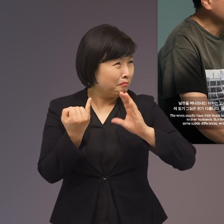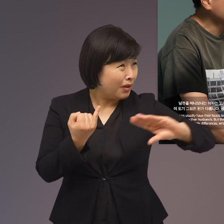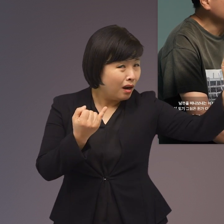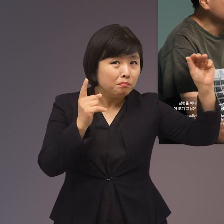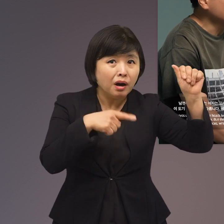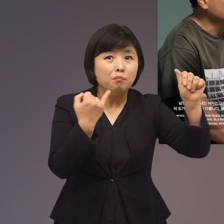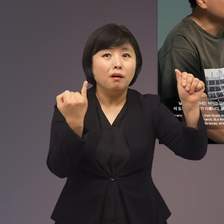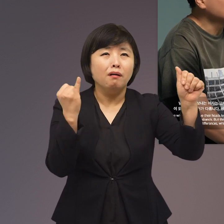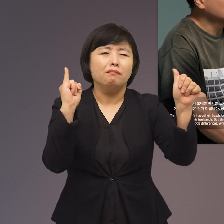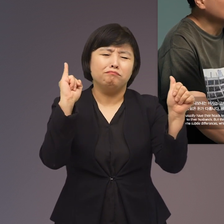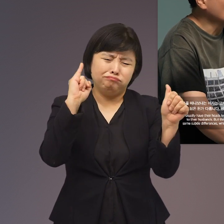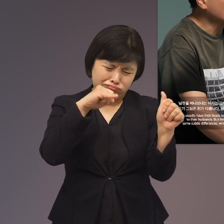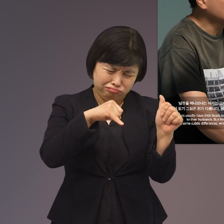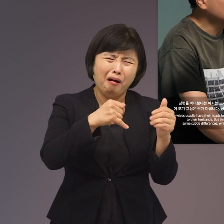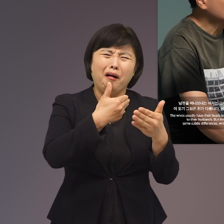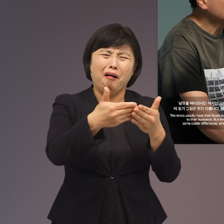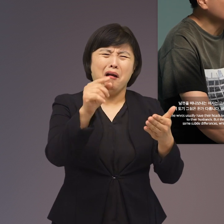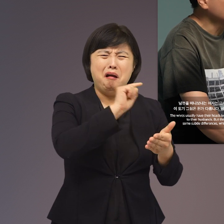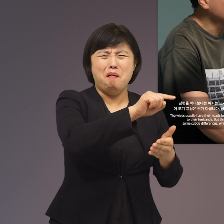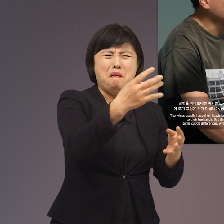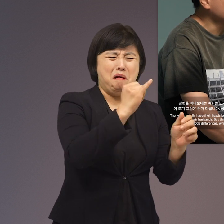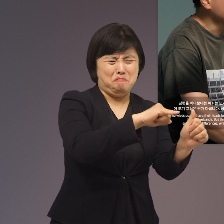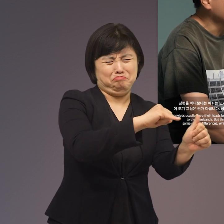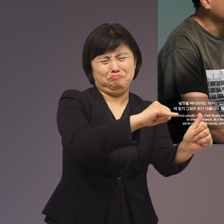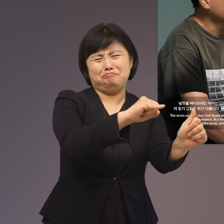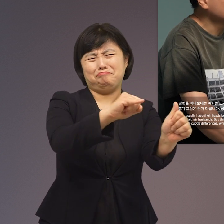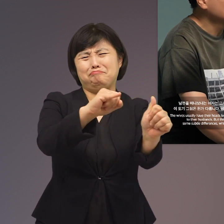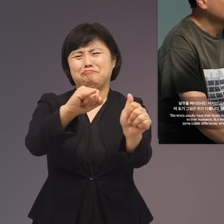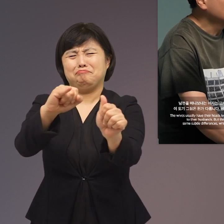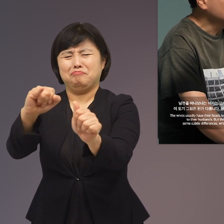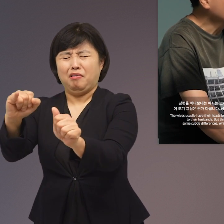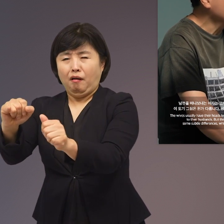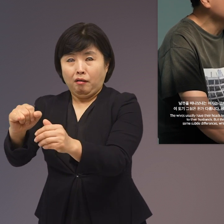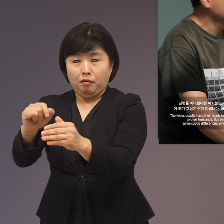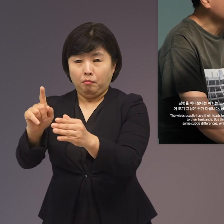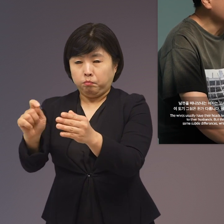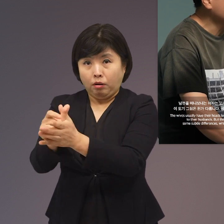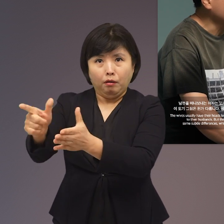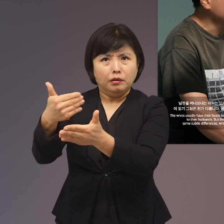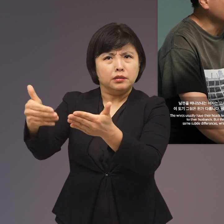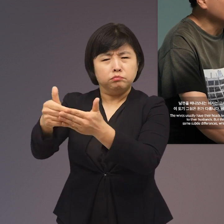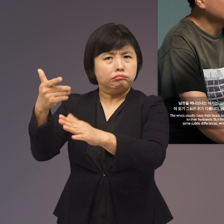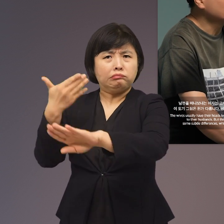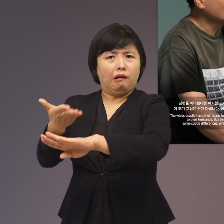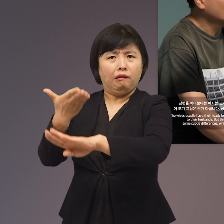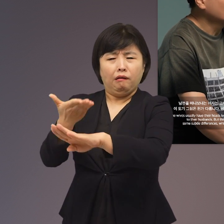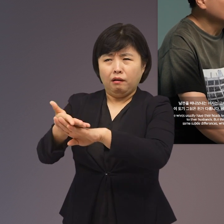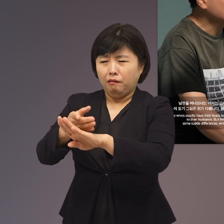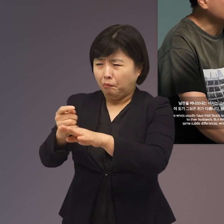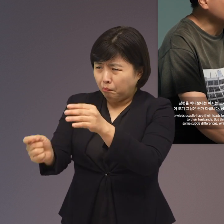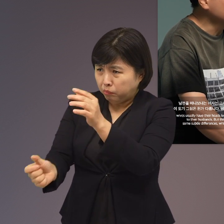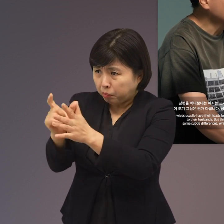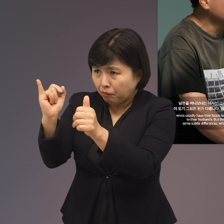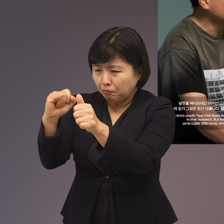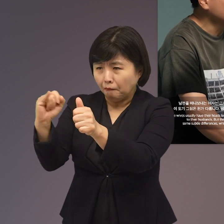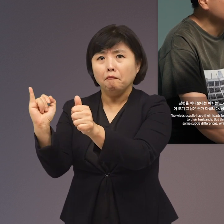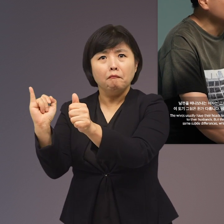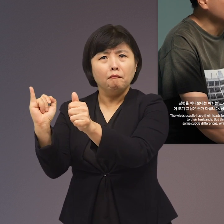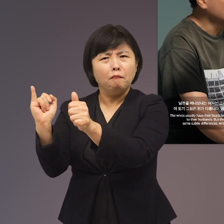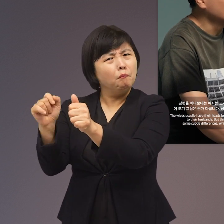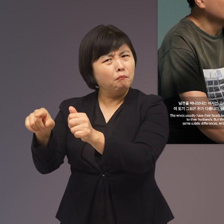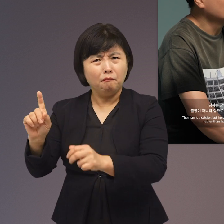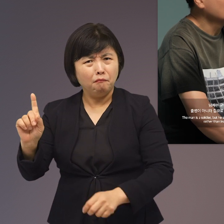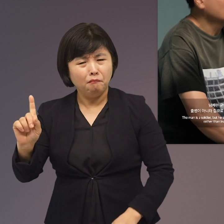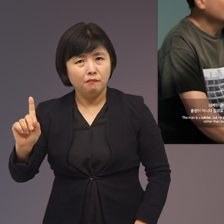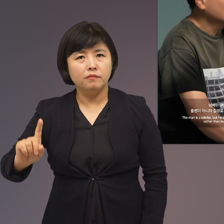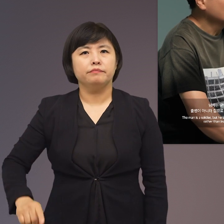남편을 떠나보내는 여자는 고개를 숙이고 있기 마련입니다. 이 도기 그림은 뭔가 다릅니다. 상상을 불러일으키는